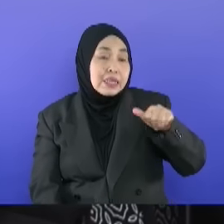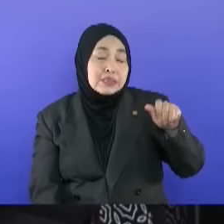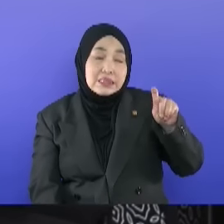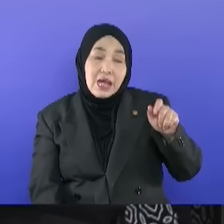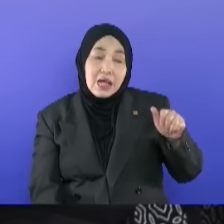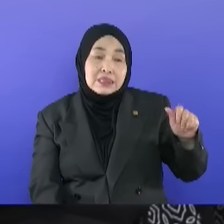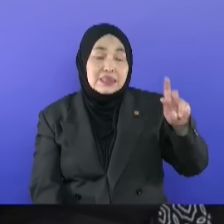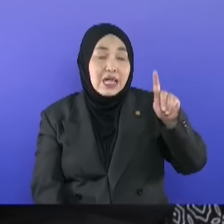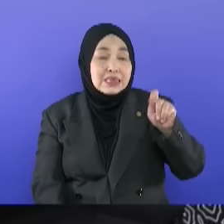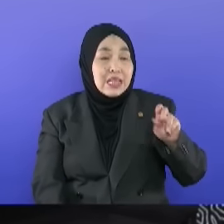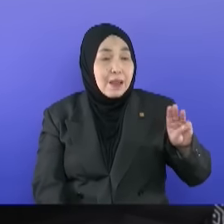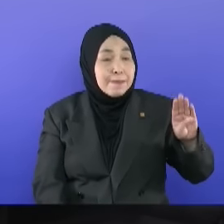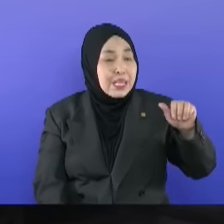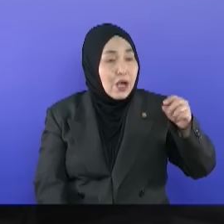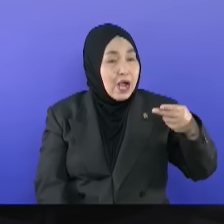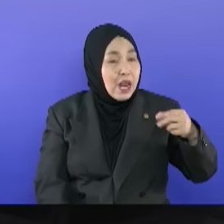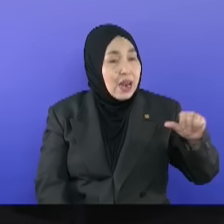taab